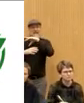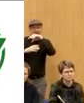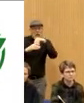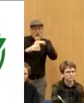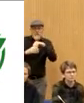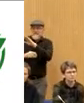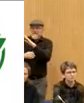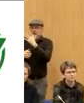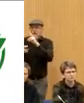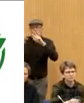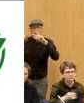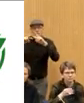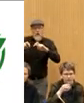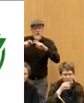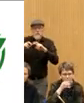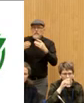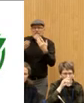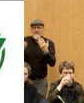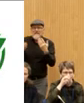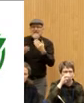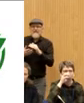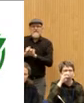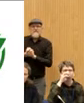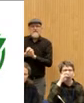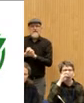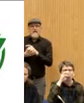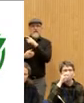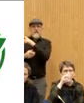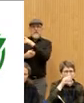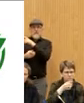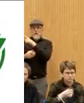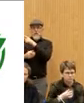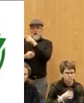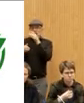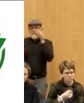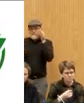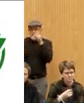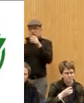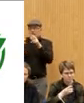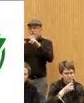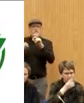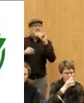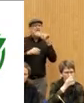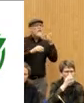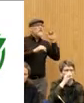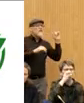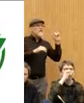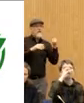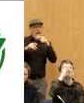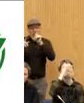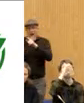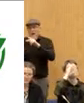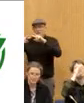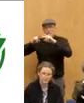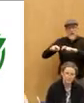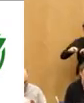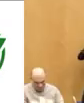Lehre, sondern Forschung ist auch ein ganz wichtiger Teil der Arbeit an Hochschulen. Und auch dort machen Bildungsfachkräfte mit.